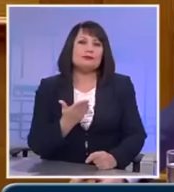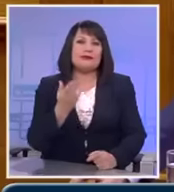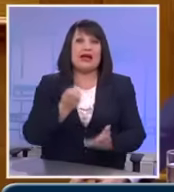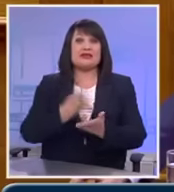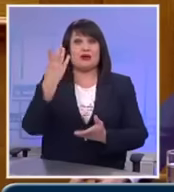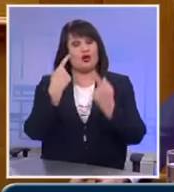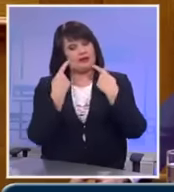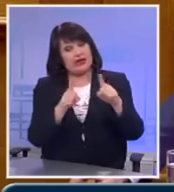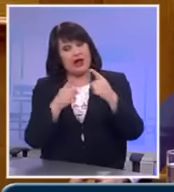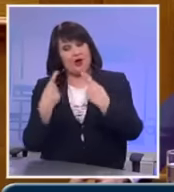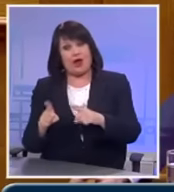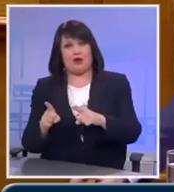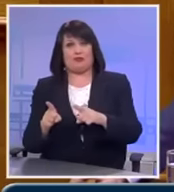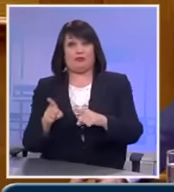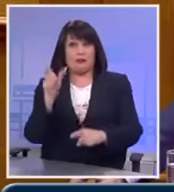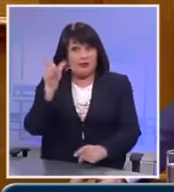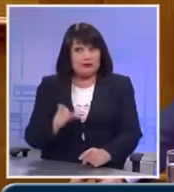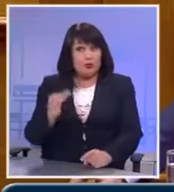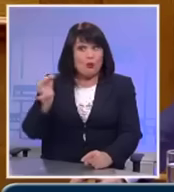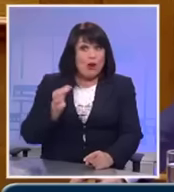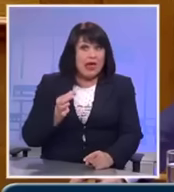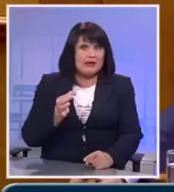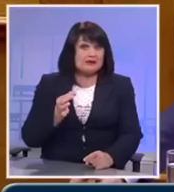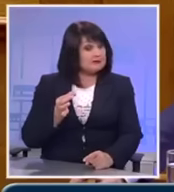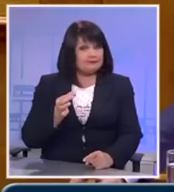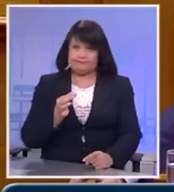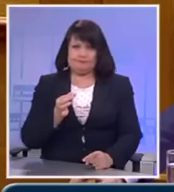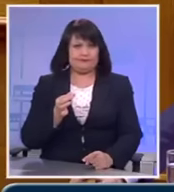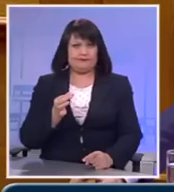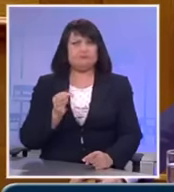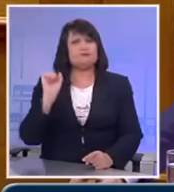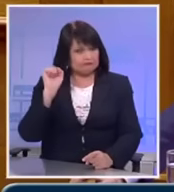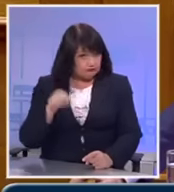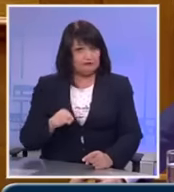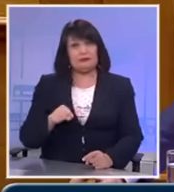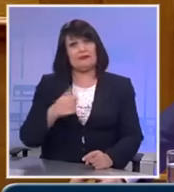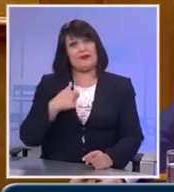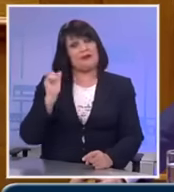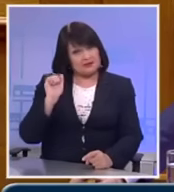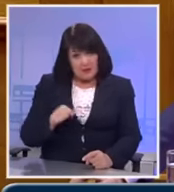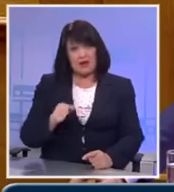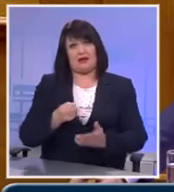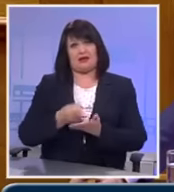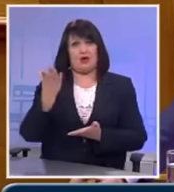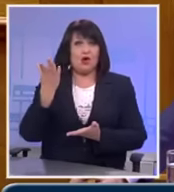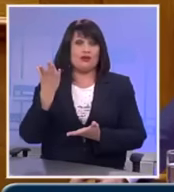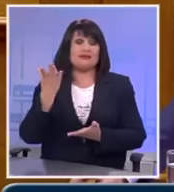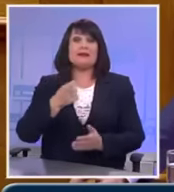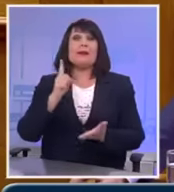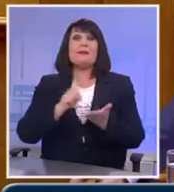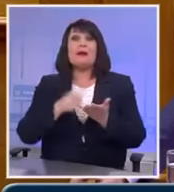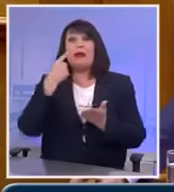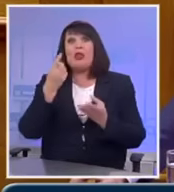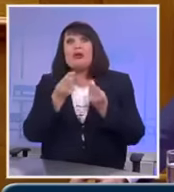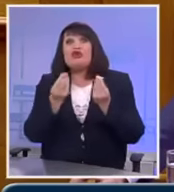άλλο πράγμα από αυτό που εσείς εννοείτε κανείς δεν είναι αντίθετος στην έννοια της αξιολόγησης αλλά πρέπει να δούμε με ποιους